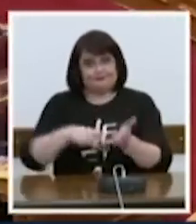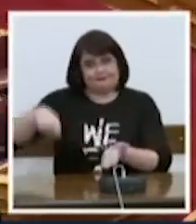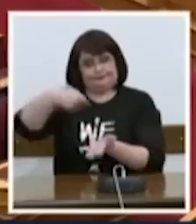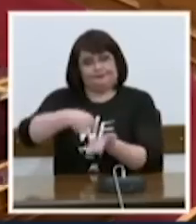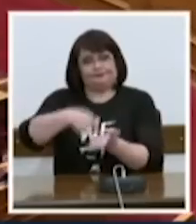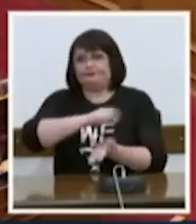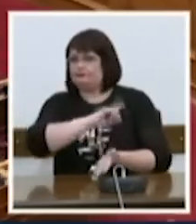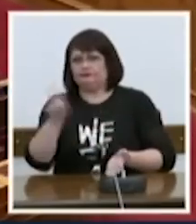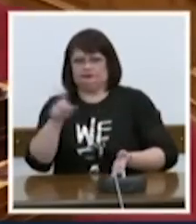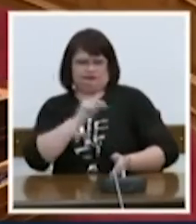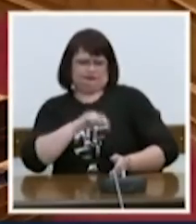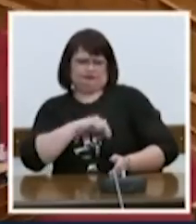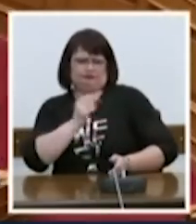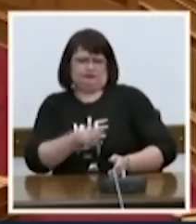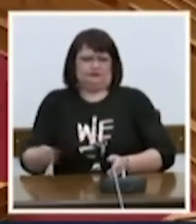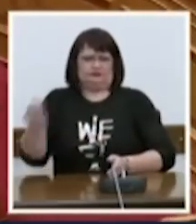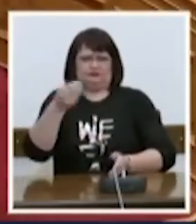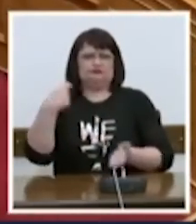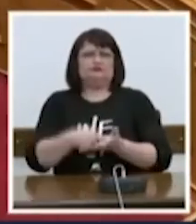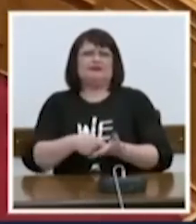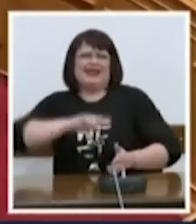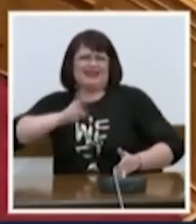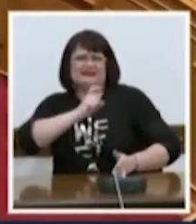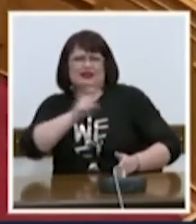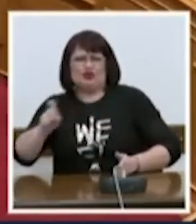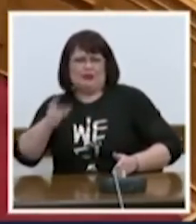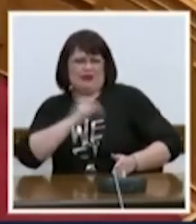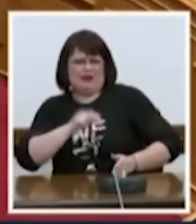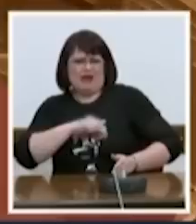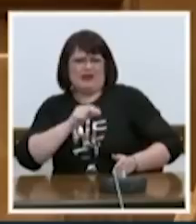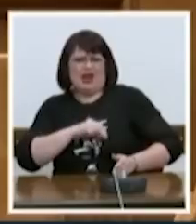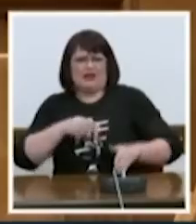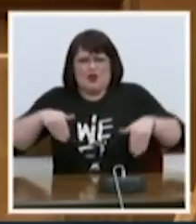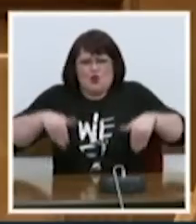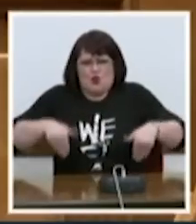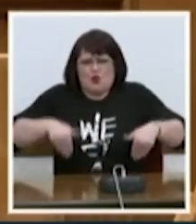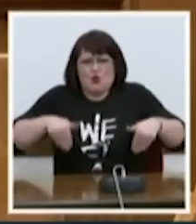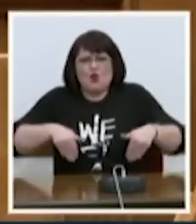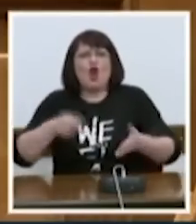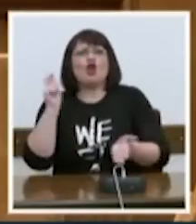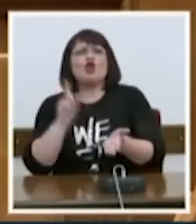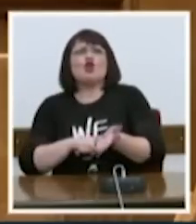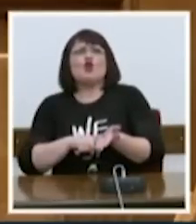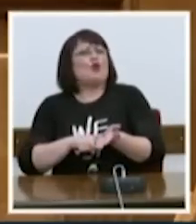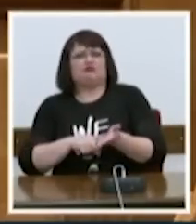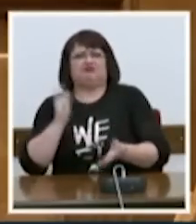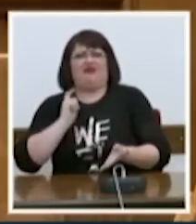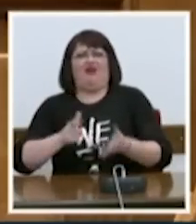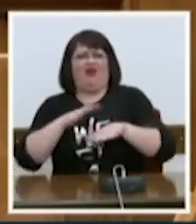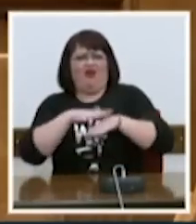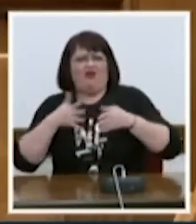τρελά κέρδη τους, για τα δισεκατομμύρια που χουφτώνουν κάθε χρόνο. Μιλάμε για εφοπλιστές, για